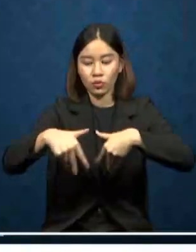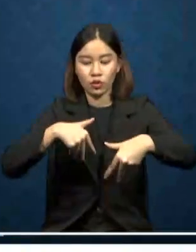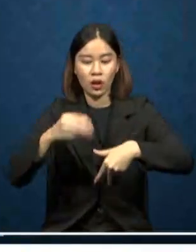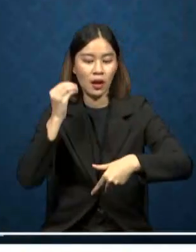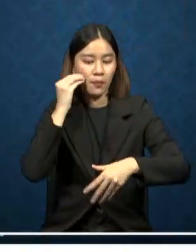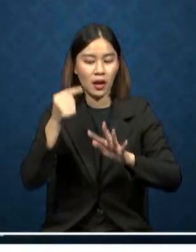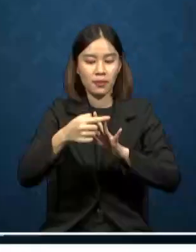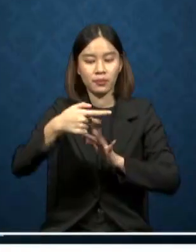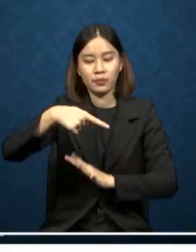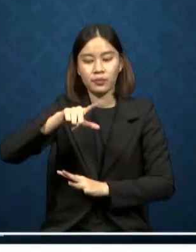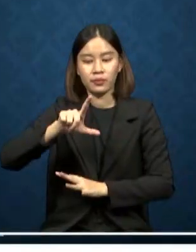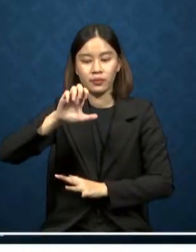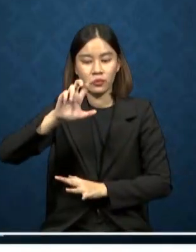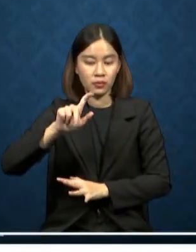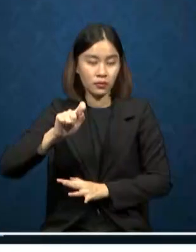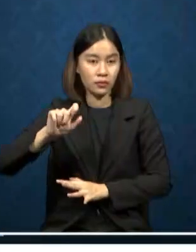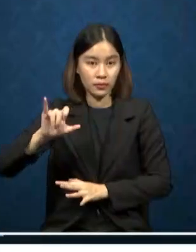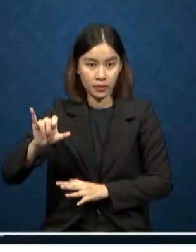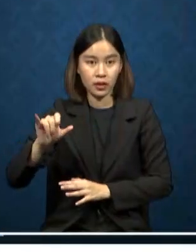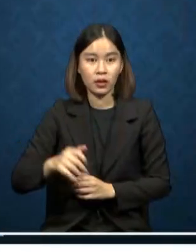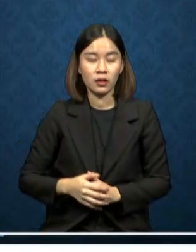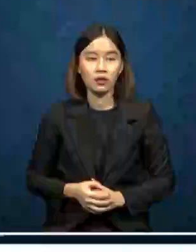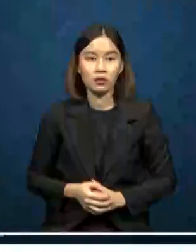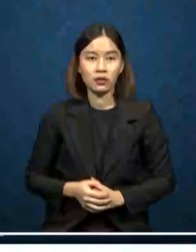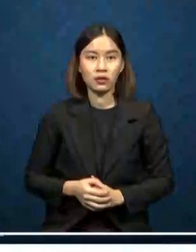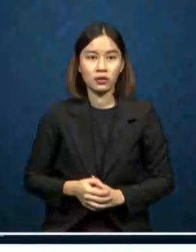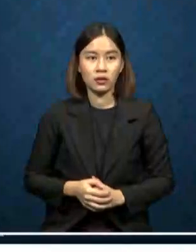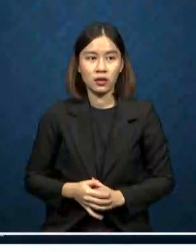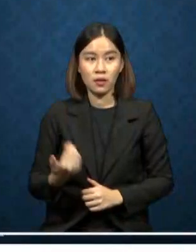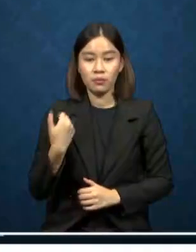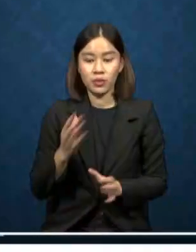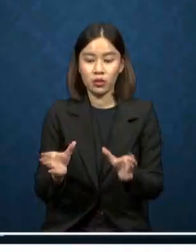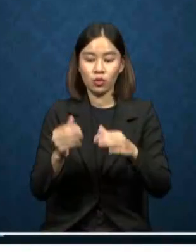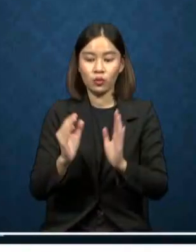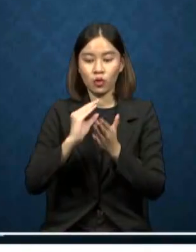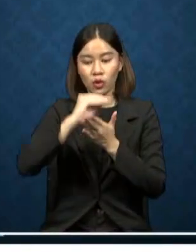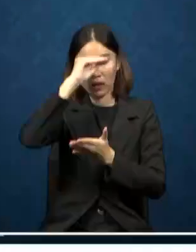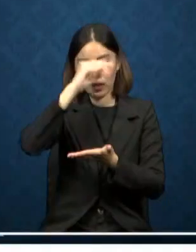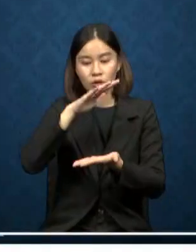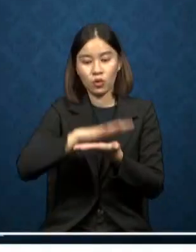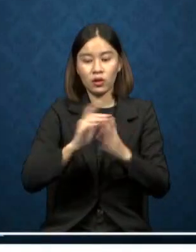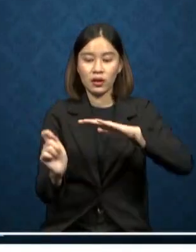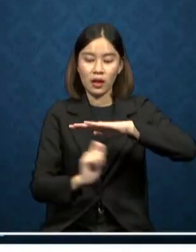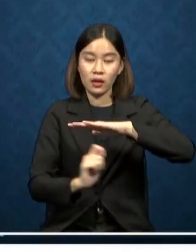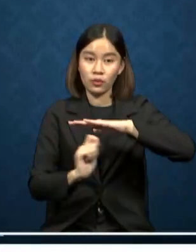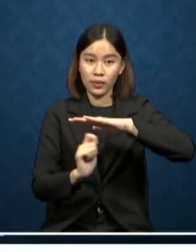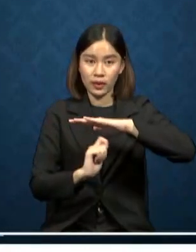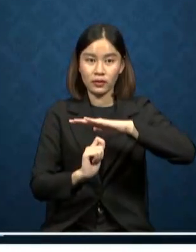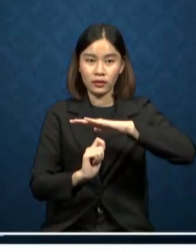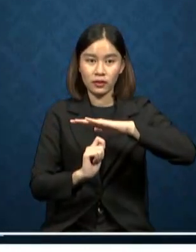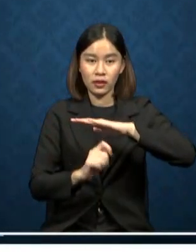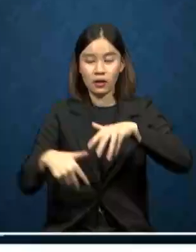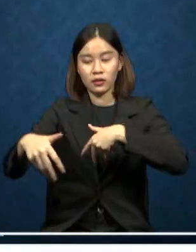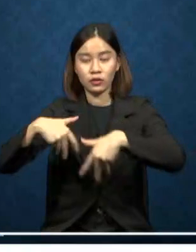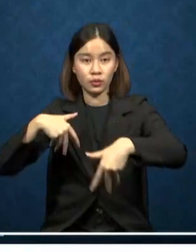ตำบลเปือยอำเภอเรืออำนาจจังหวัดอำนาจเจริญมีกลุ่มนักเรียนโรงเรียนอนุบาลรืออำนาจชุม